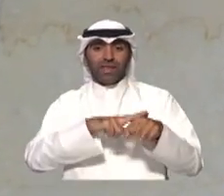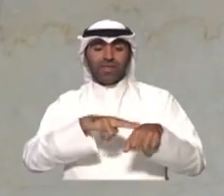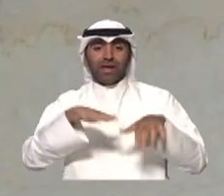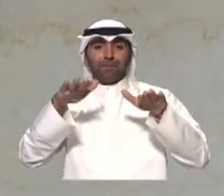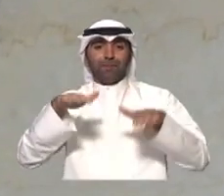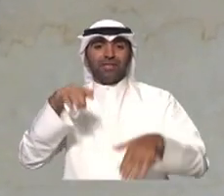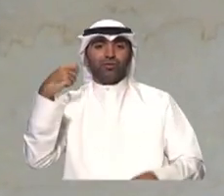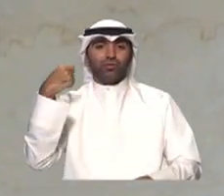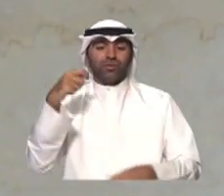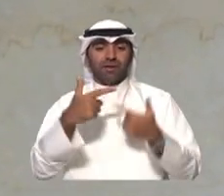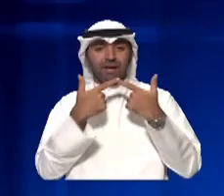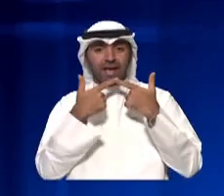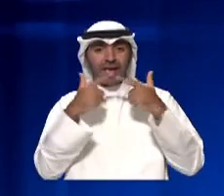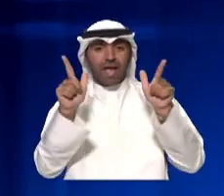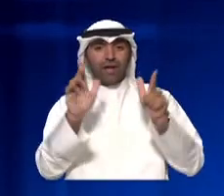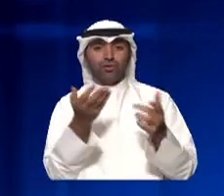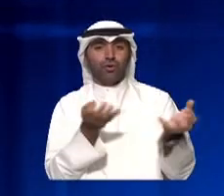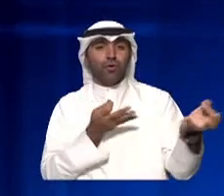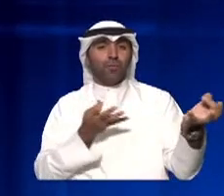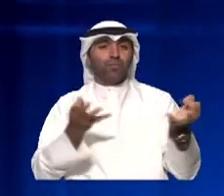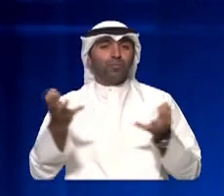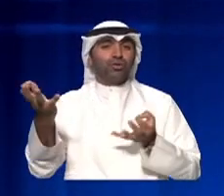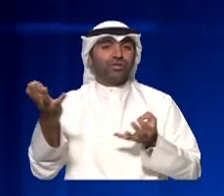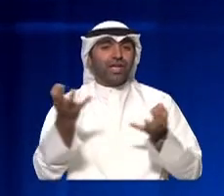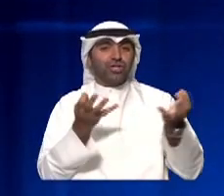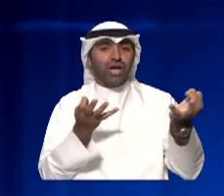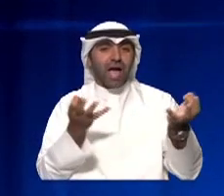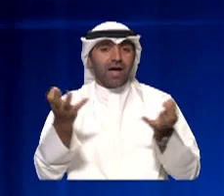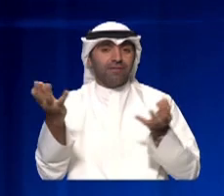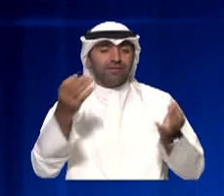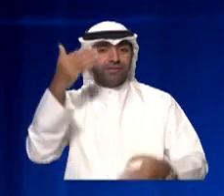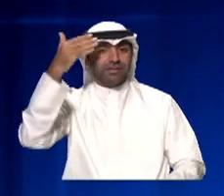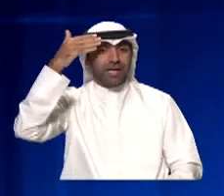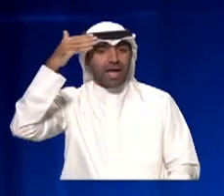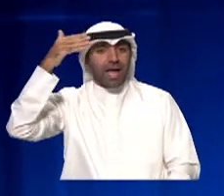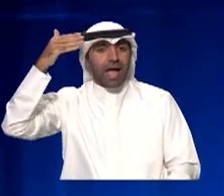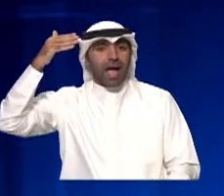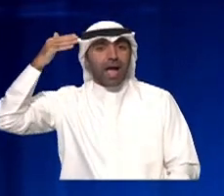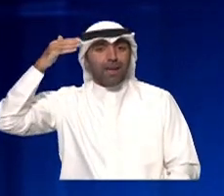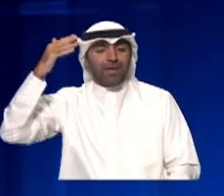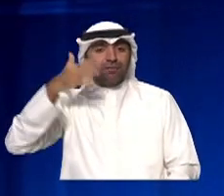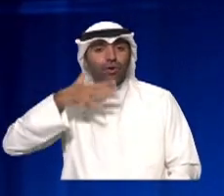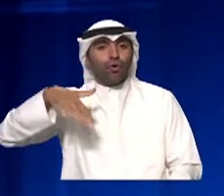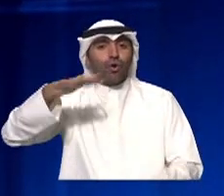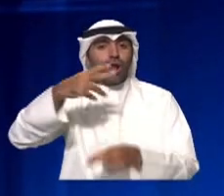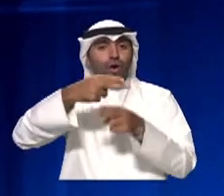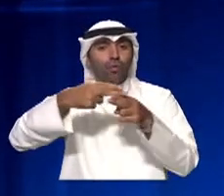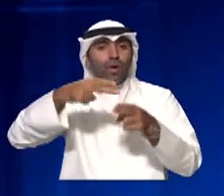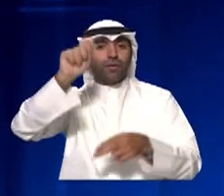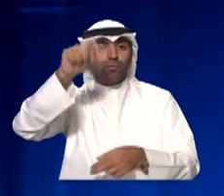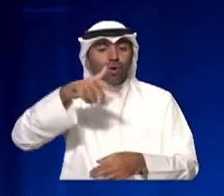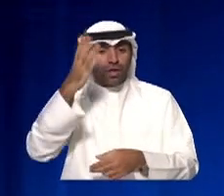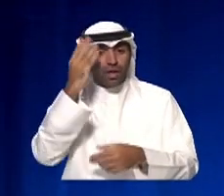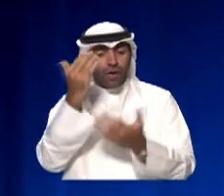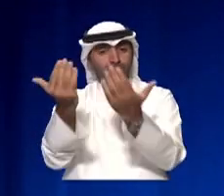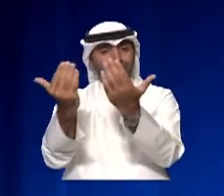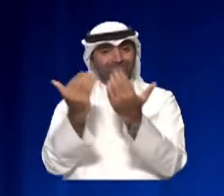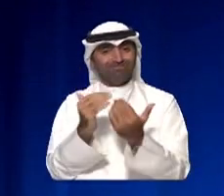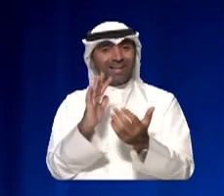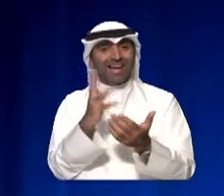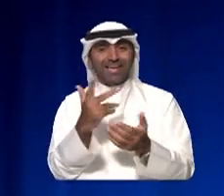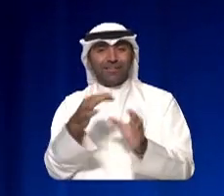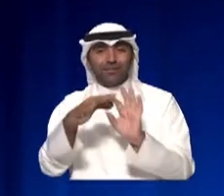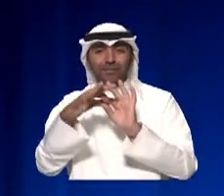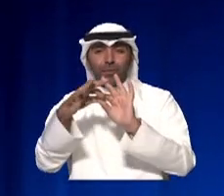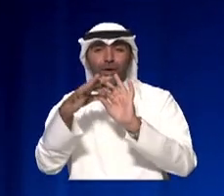الاستعانة بالمستشارين والفنيين وفئات المجتمع المدني للاستفادة من خبراتهم ومقترحاتهم